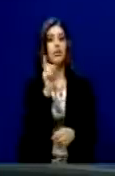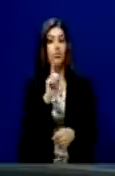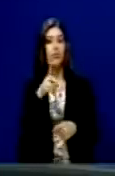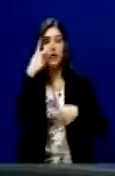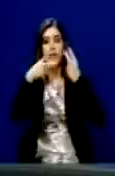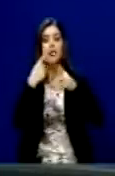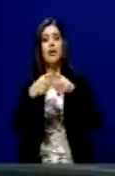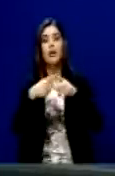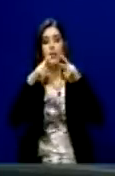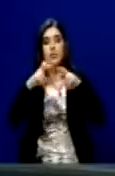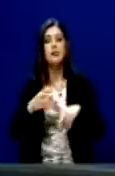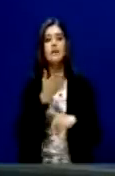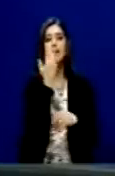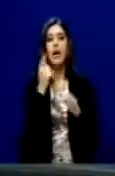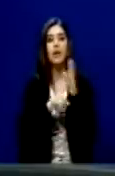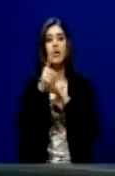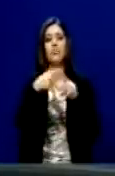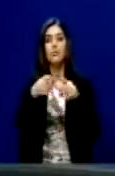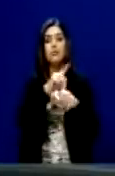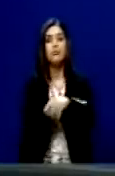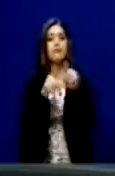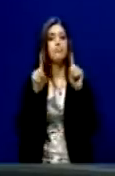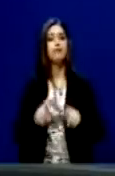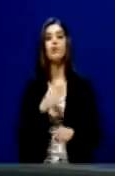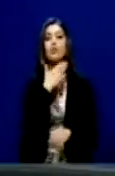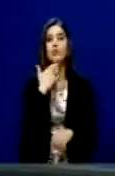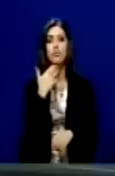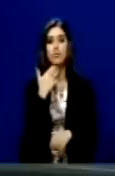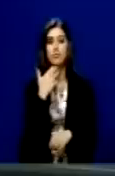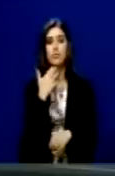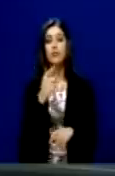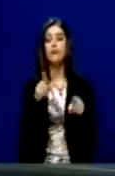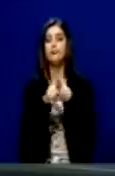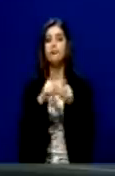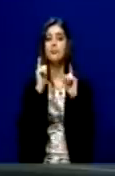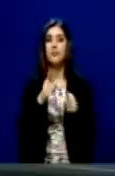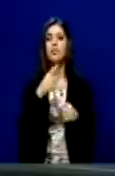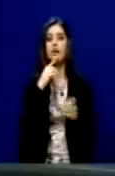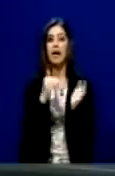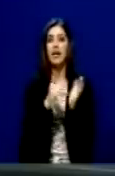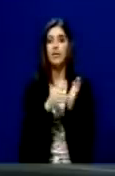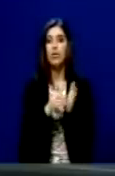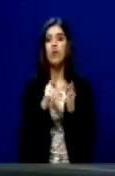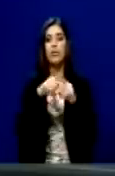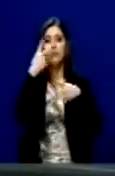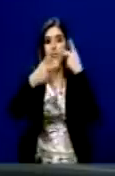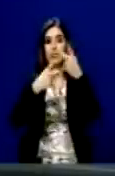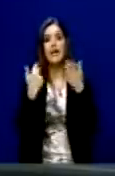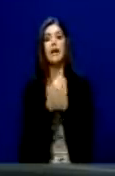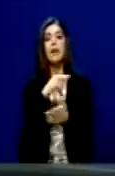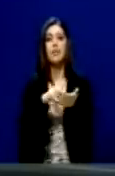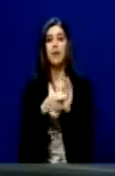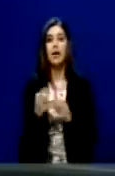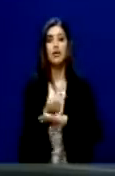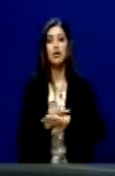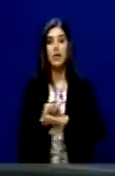plotësisht, cilësia e saj është shumë e dobët, duke sjellë rendimente shumë të ulta. Prandaj është më së domosdoshmi krijimi një programi